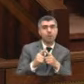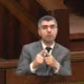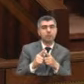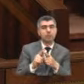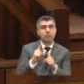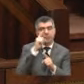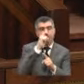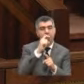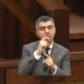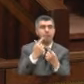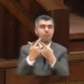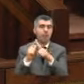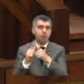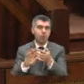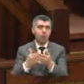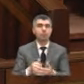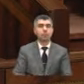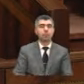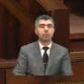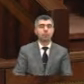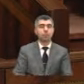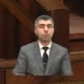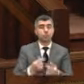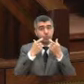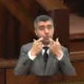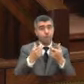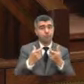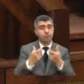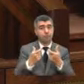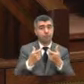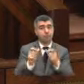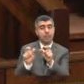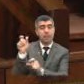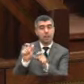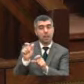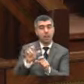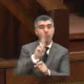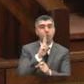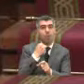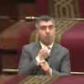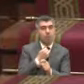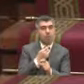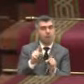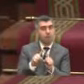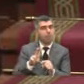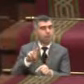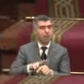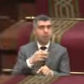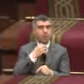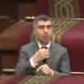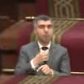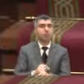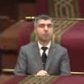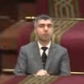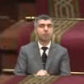ديال القرارات. الملاحظ هو أن المواطن هذه الحكومة يعني بصدق في هذه الجائحة كتمارس واحد